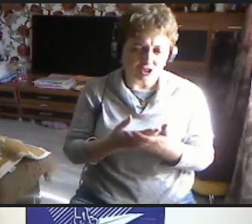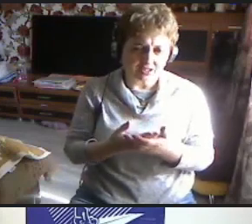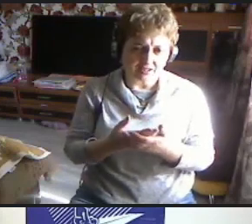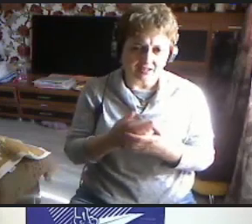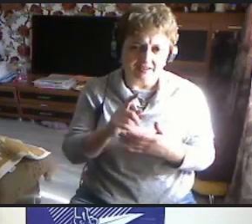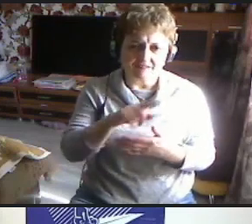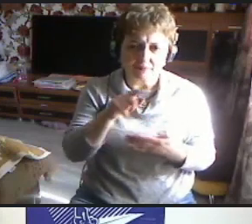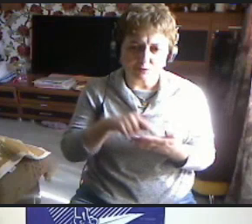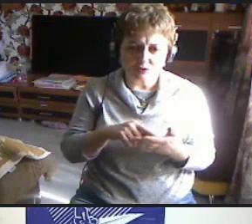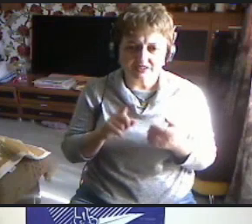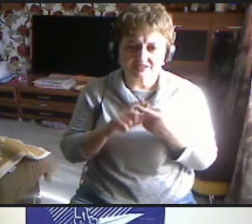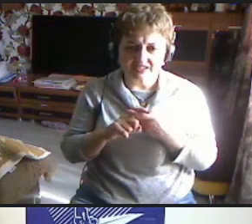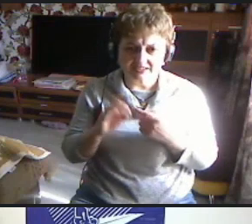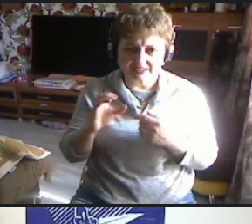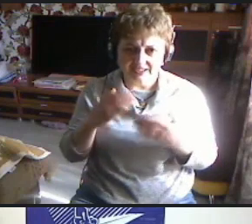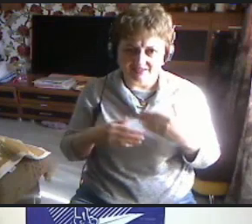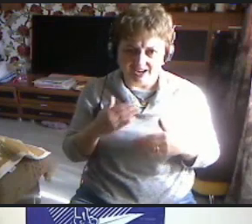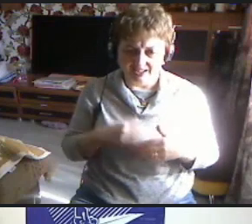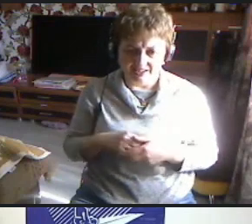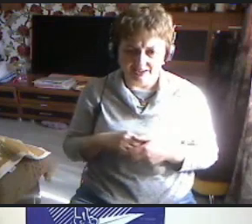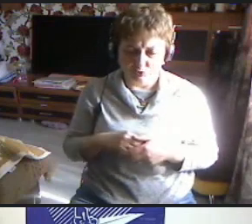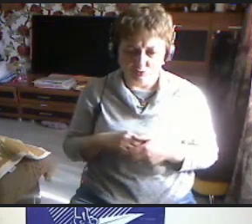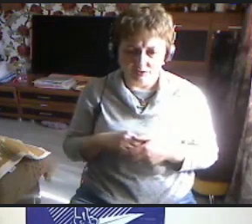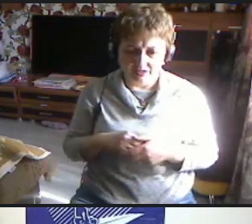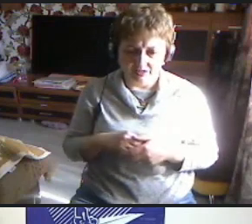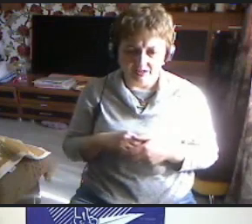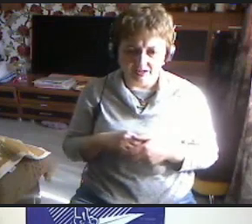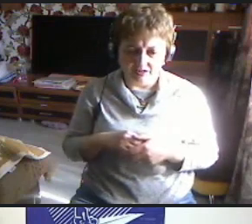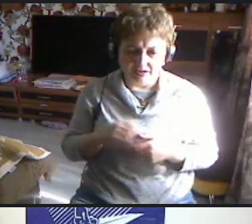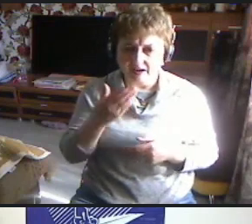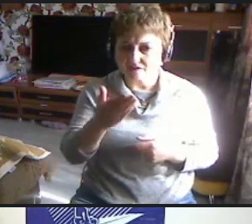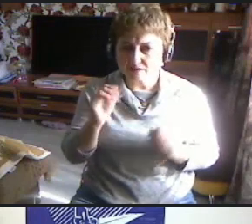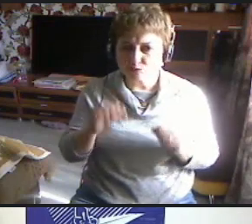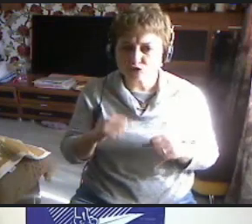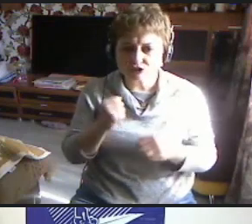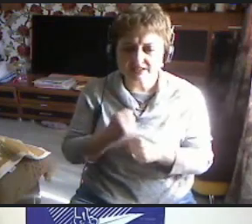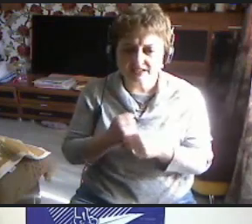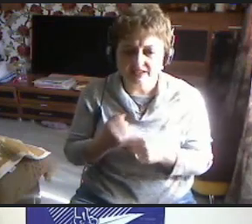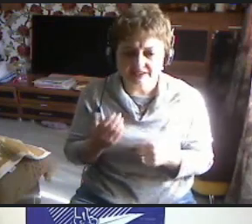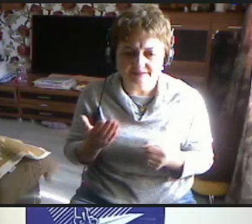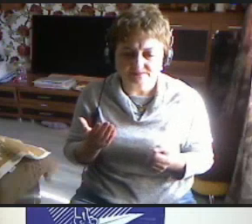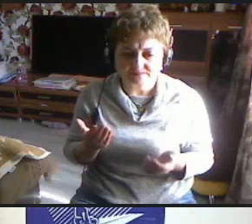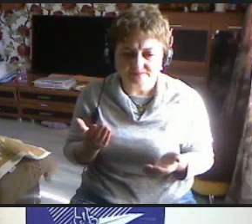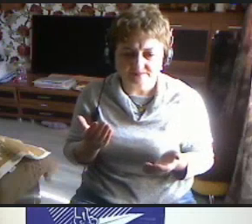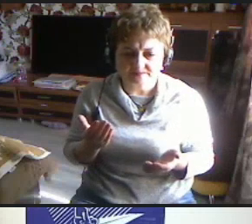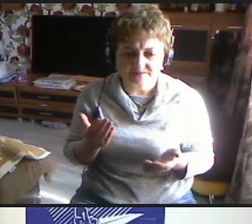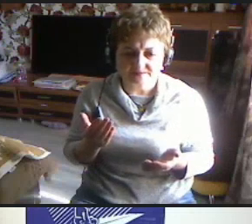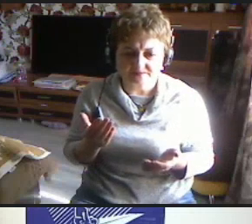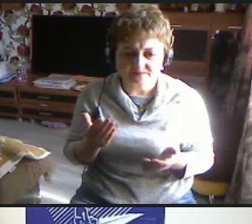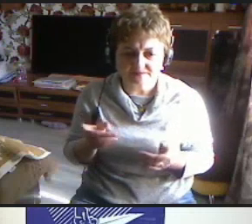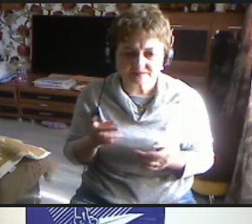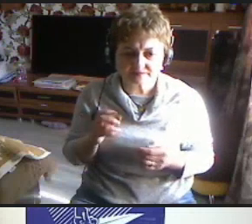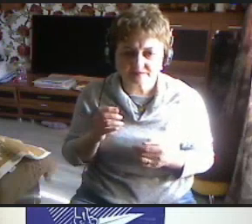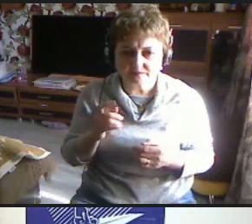связанных с инвалидностью. Вы можете делать ну, как